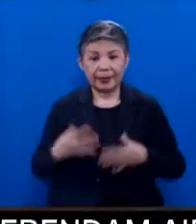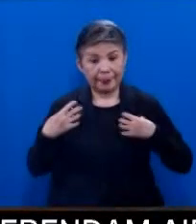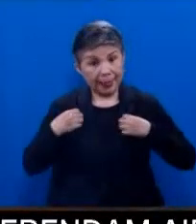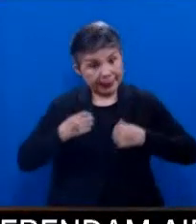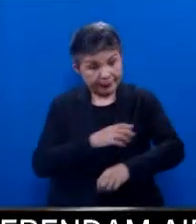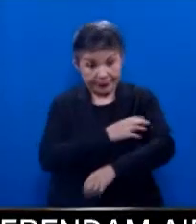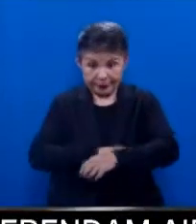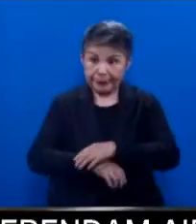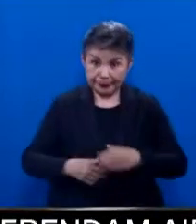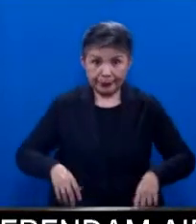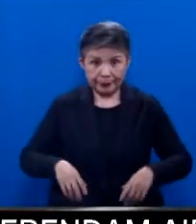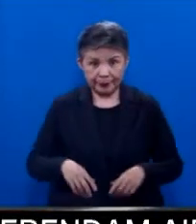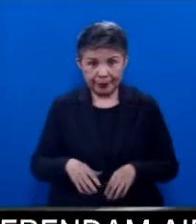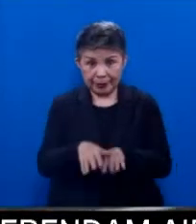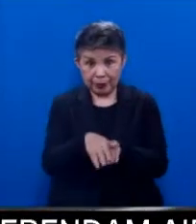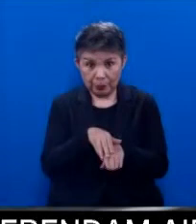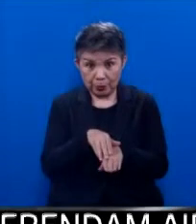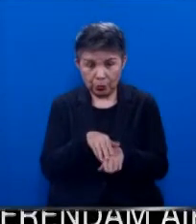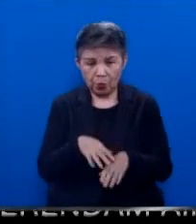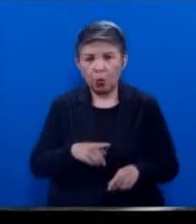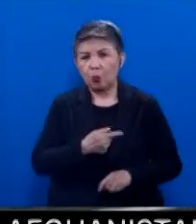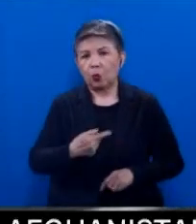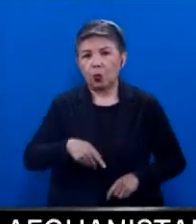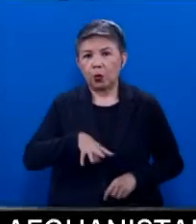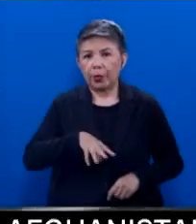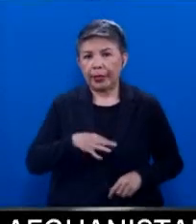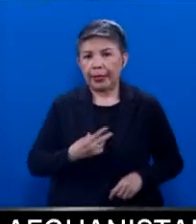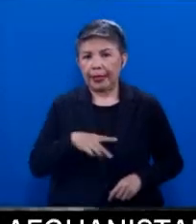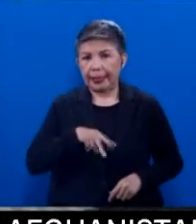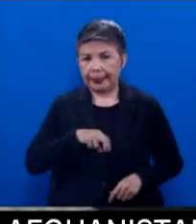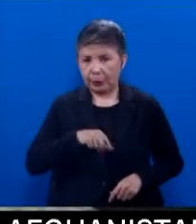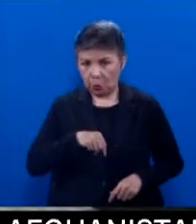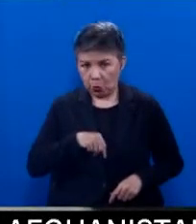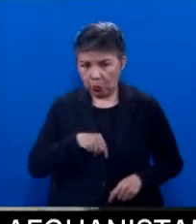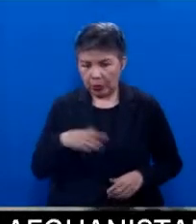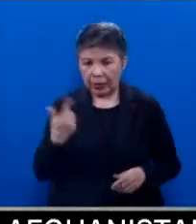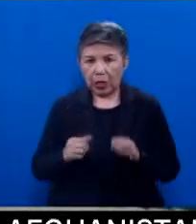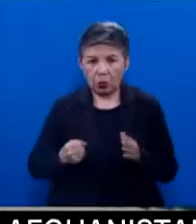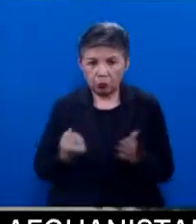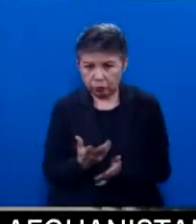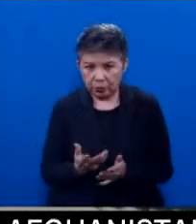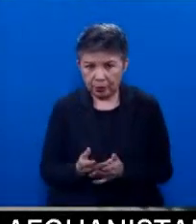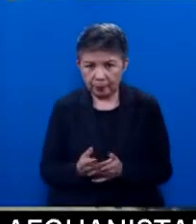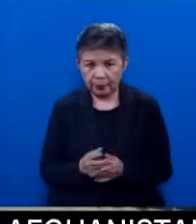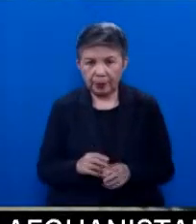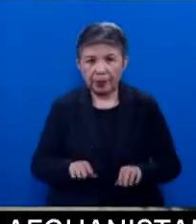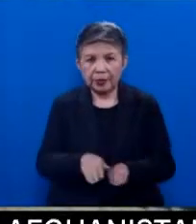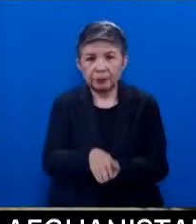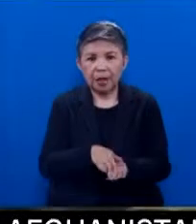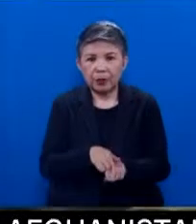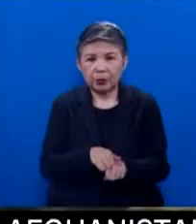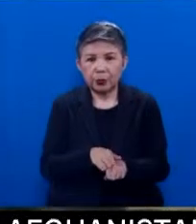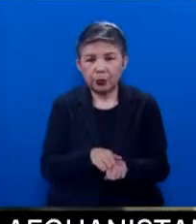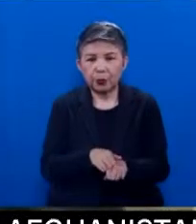yang digunakan. Untuk mengurangi risiko dari benturan dan gesekan saat kecelakaan, pengendara disarankan menggunakan sepatu yang